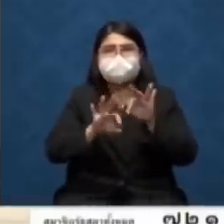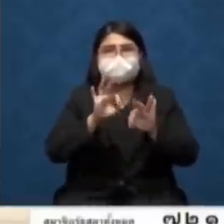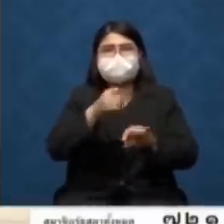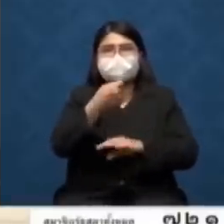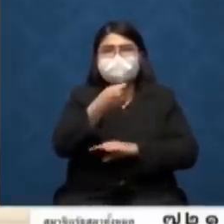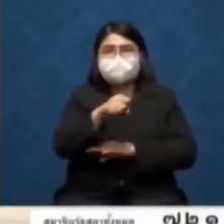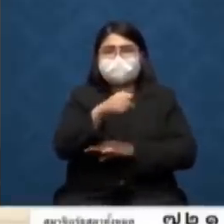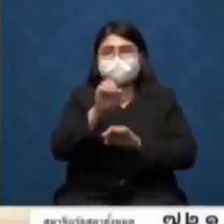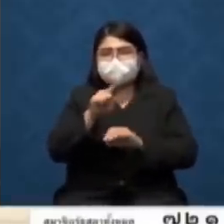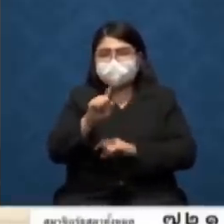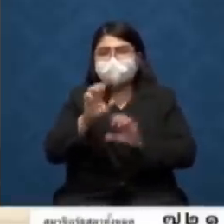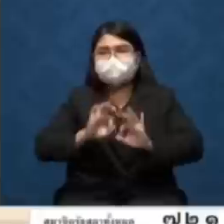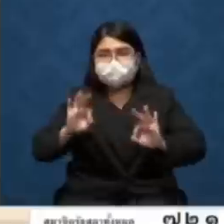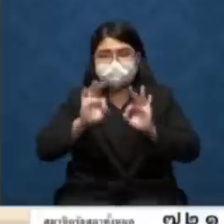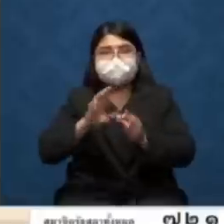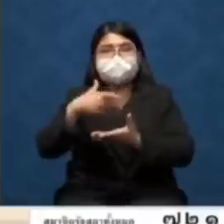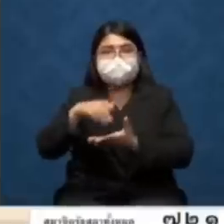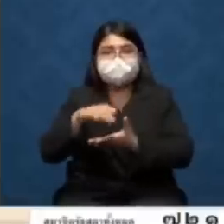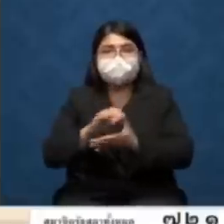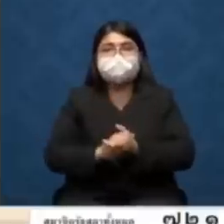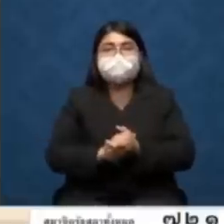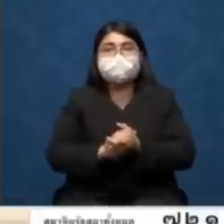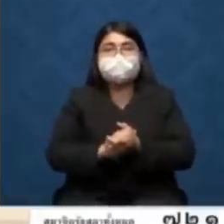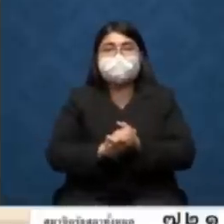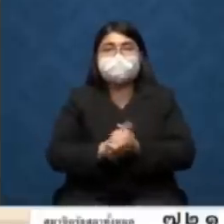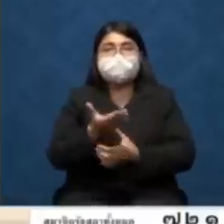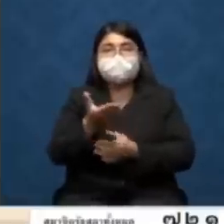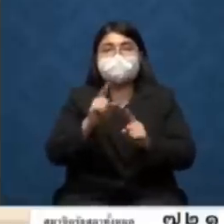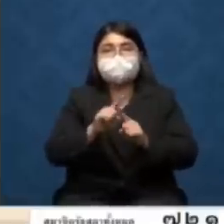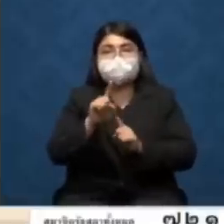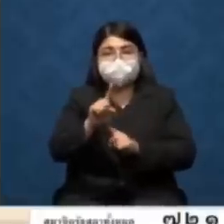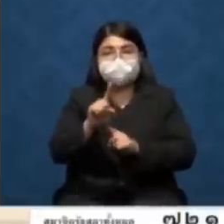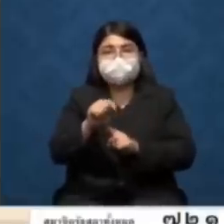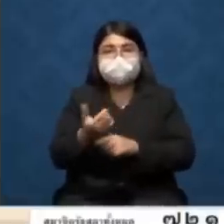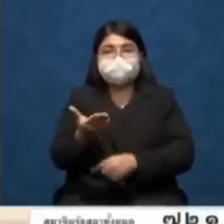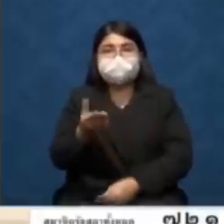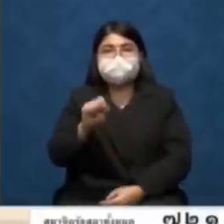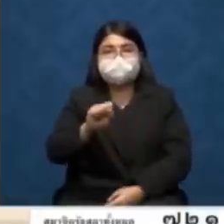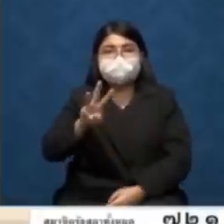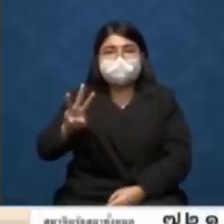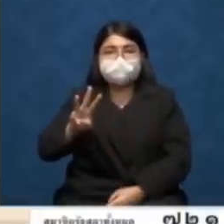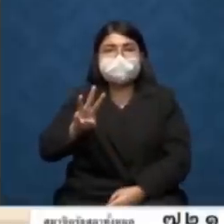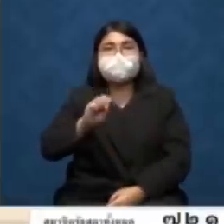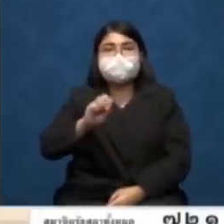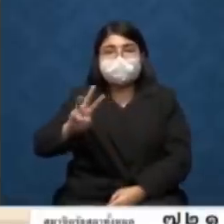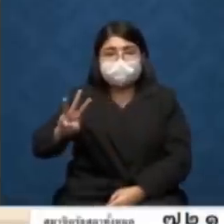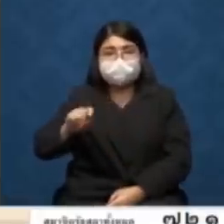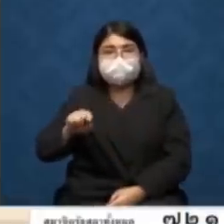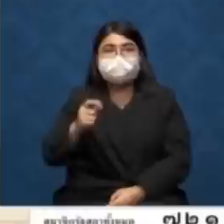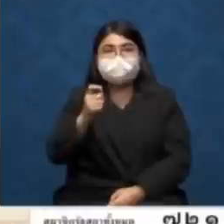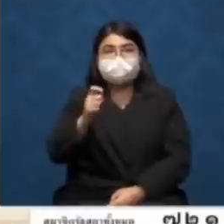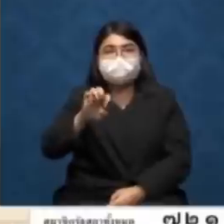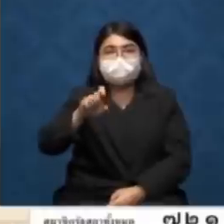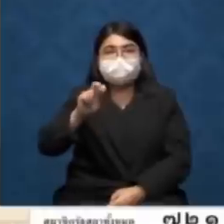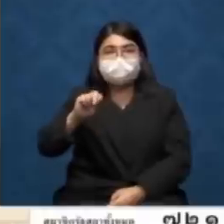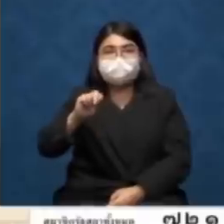ๆประเดนแรกครับขอนยตวเอน้ทาน ท่านสมาชิบุทธษภา เฉเร็จอิ ท่านอภ